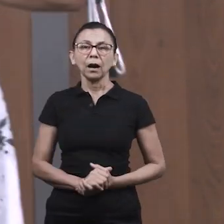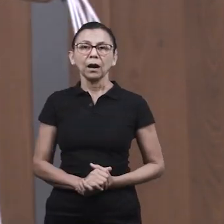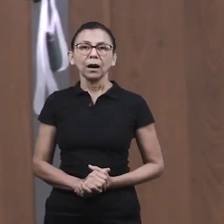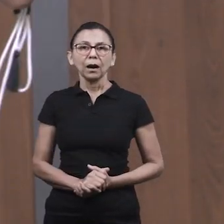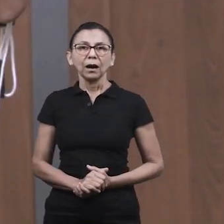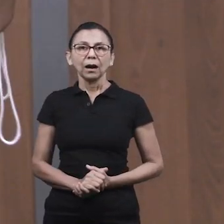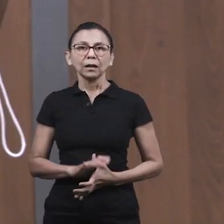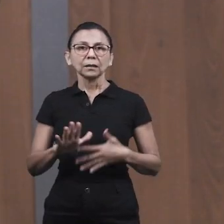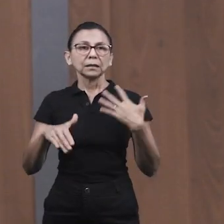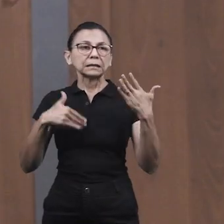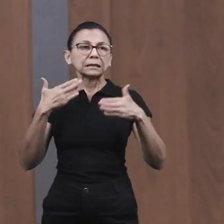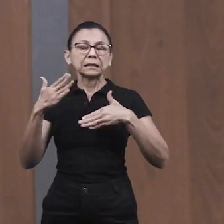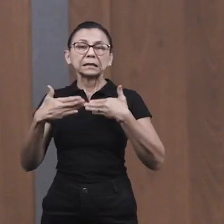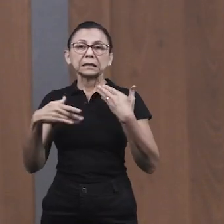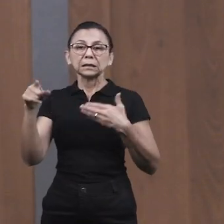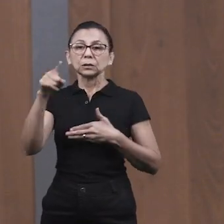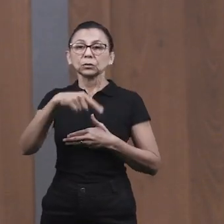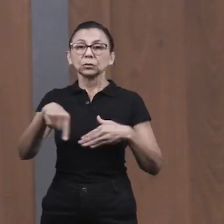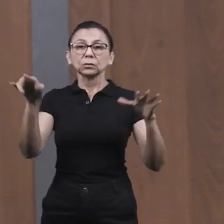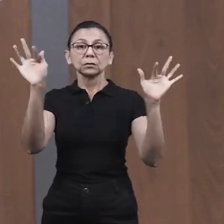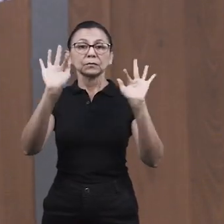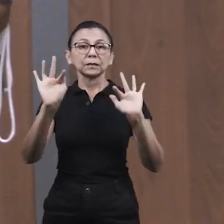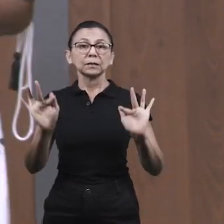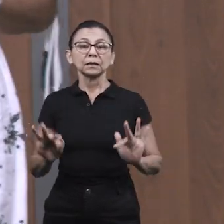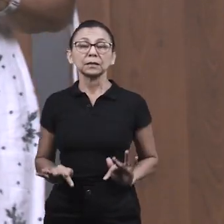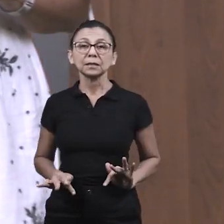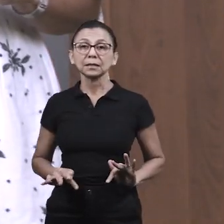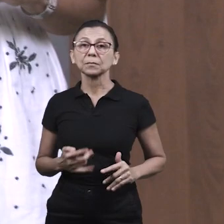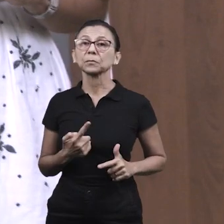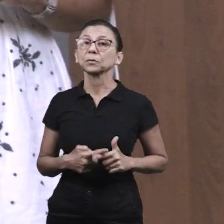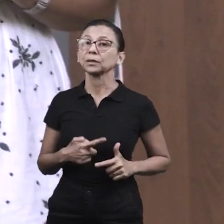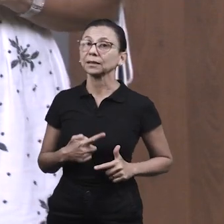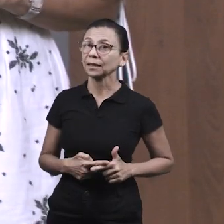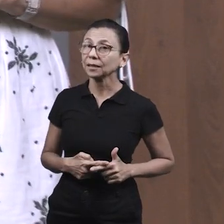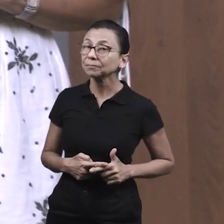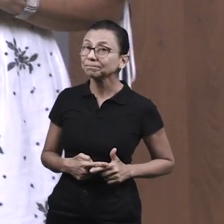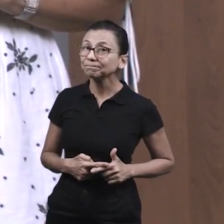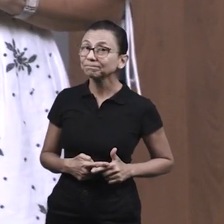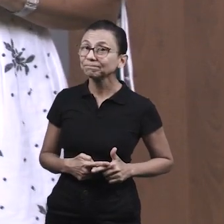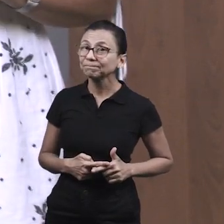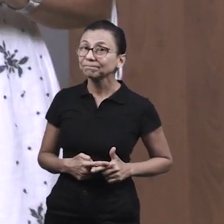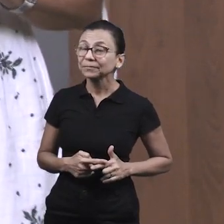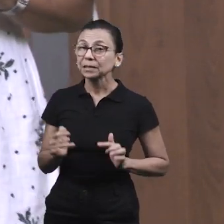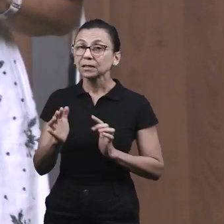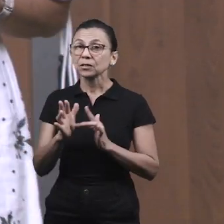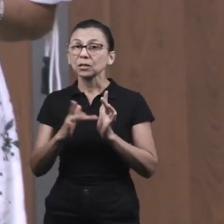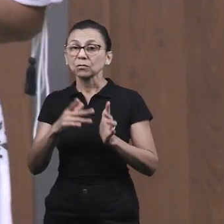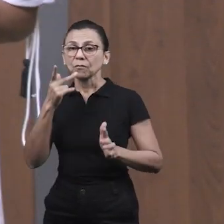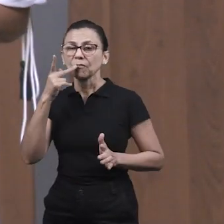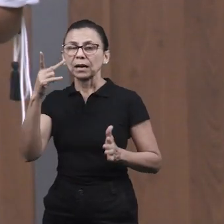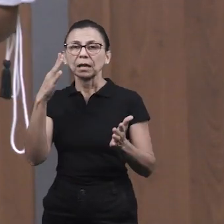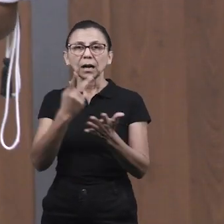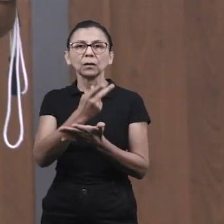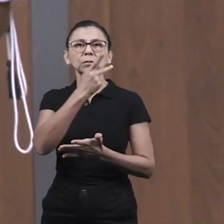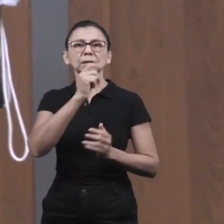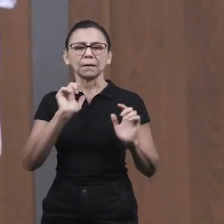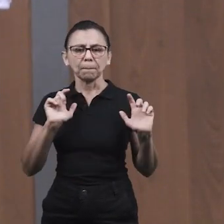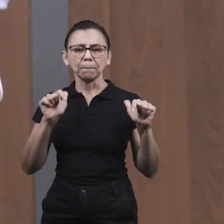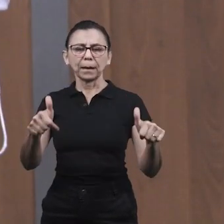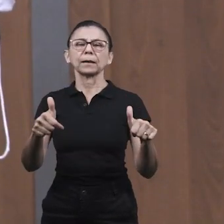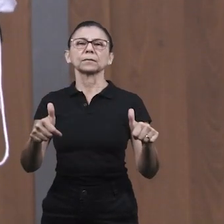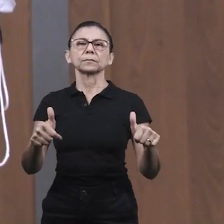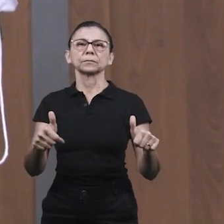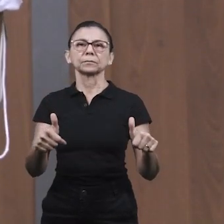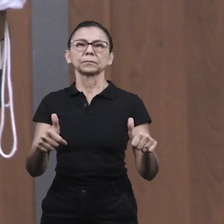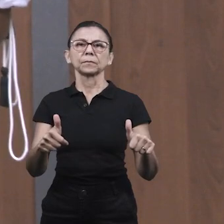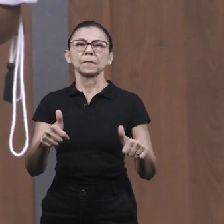très heureux. Pourquoi? Parce que la parole de Jésus a la vie. Si vous Mon bien-aimé, est dans votre maison, vous avez un